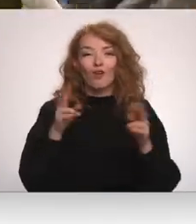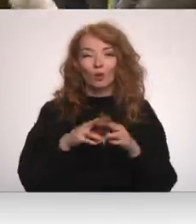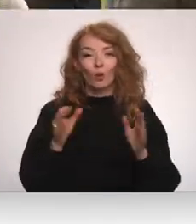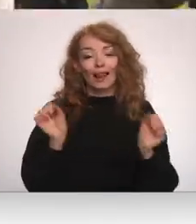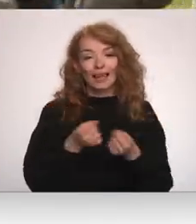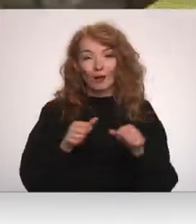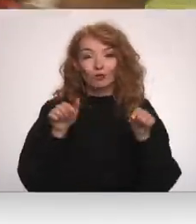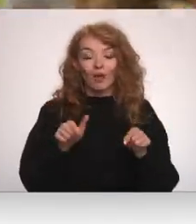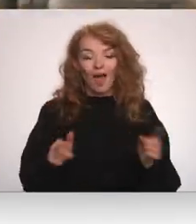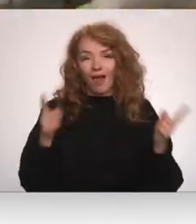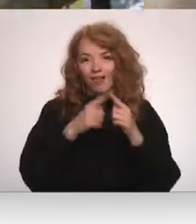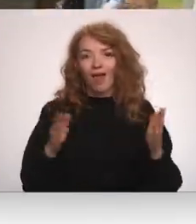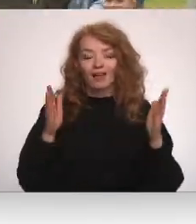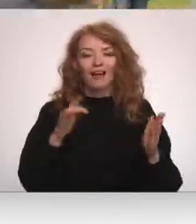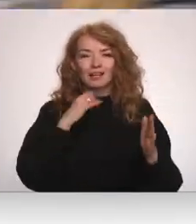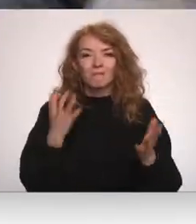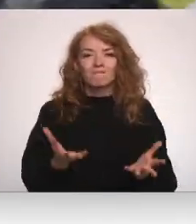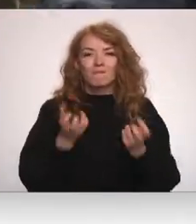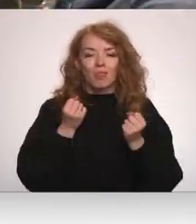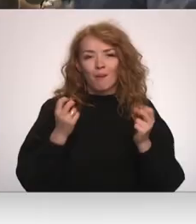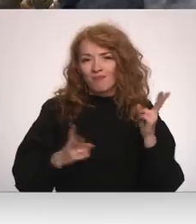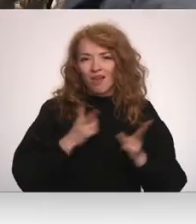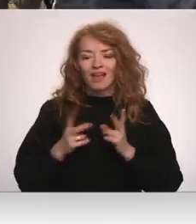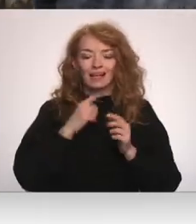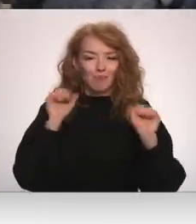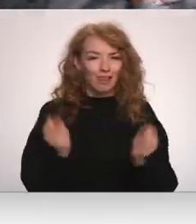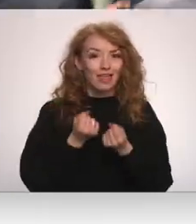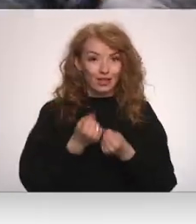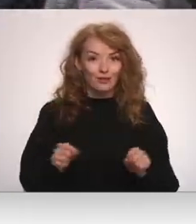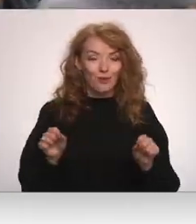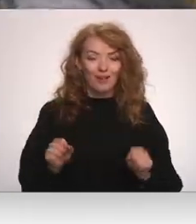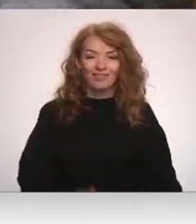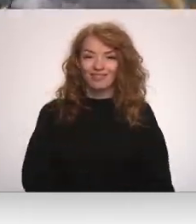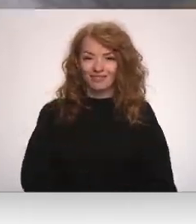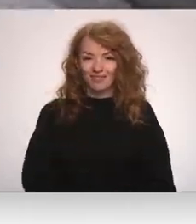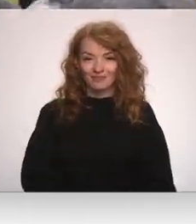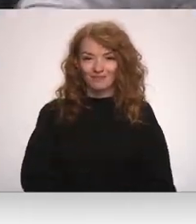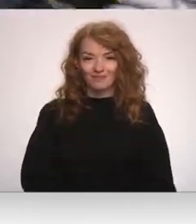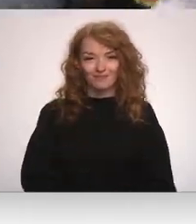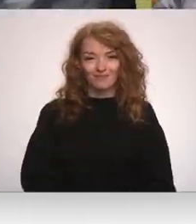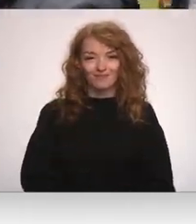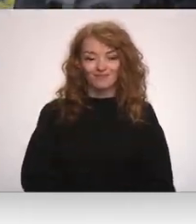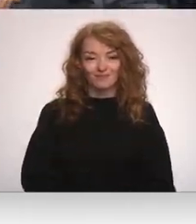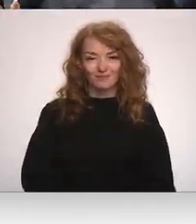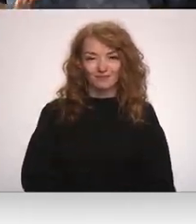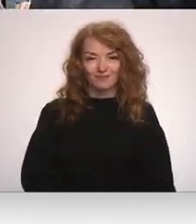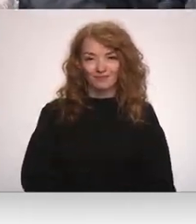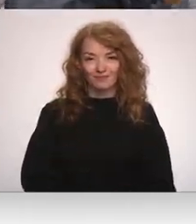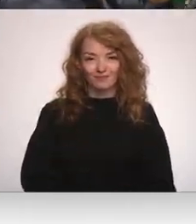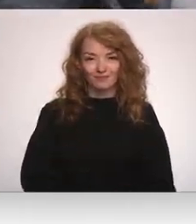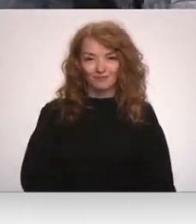šajā laikā grib sajust to enerģiju, grib līgot. Dace Stirāne, Andris Sarma, Latvijas televīzija.